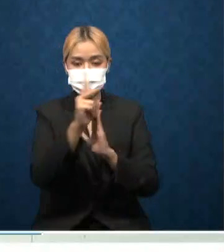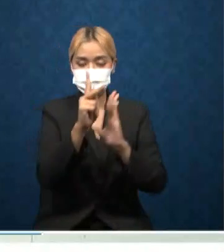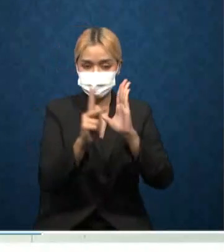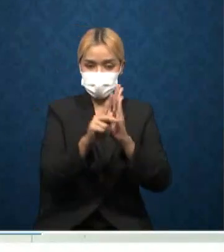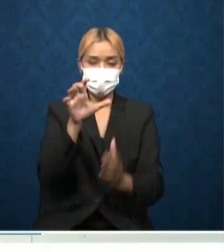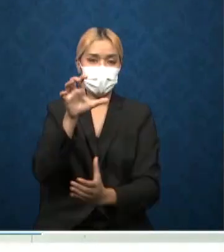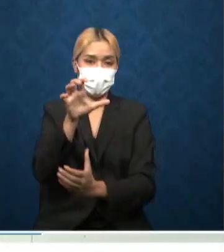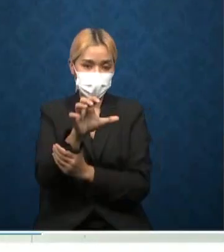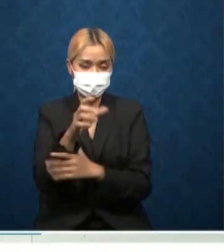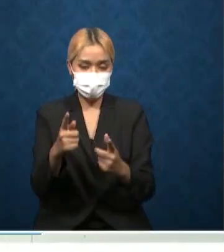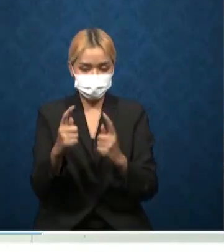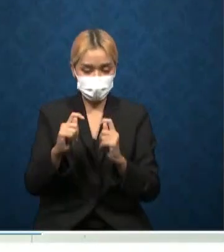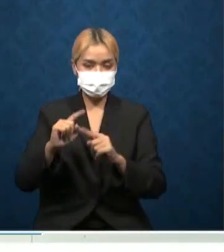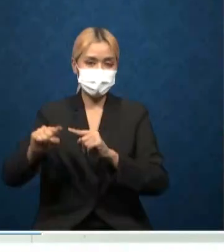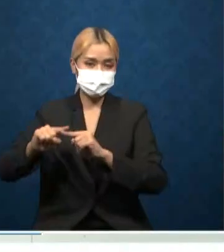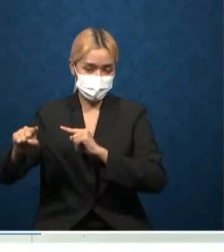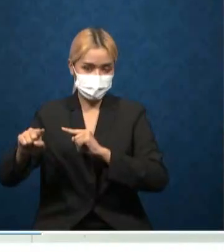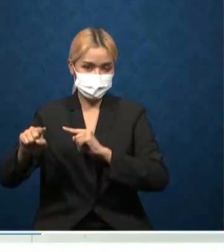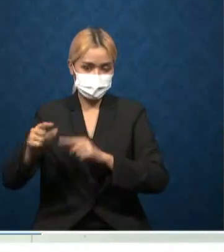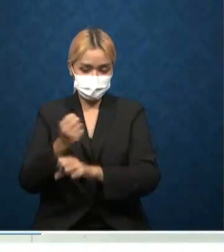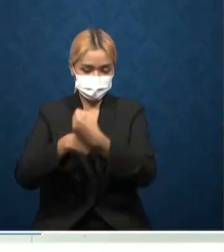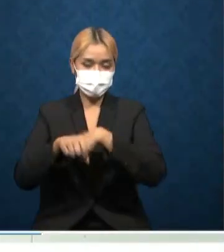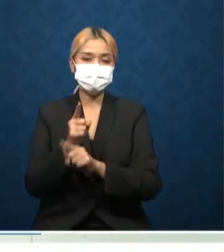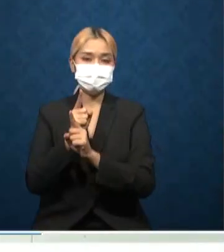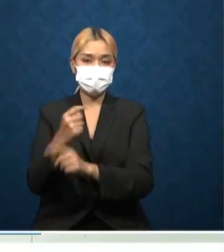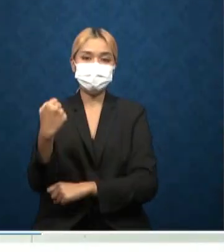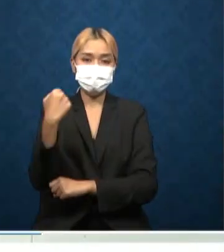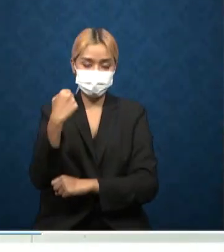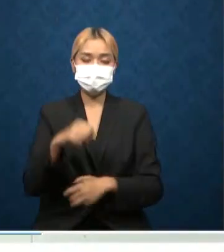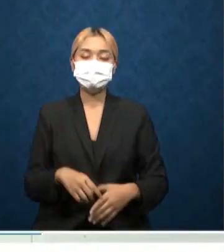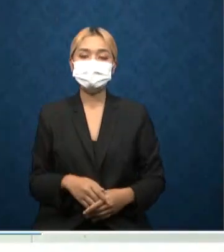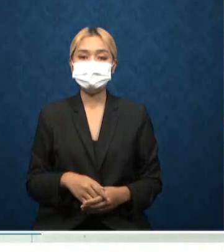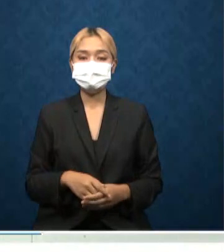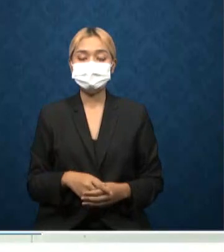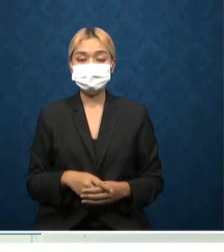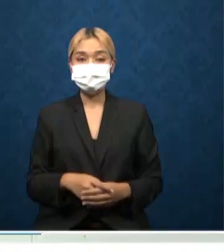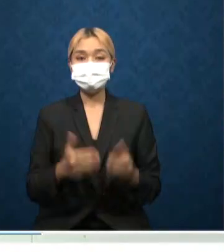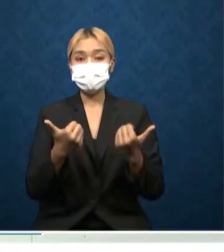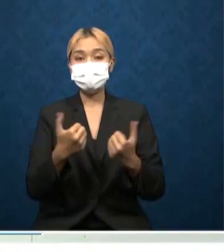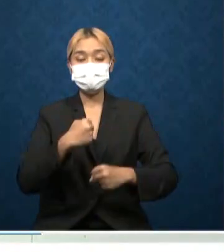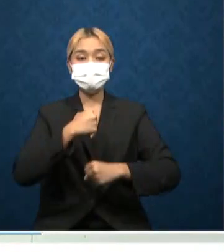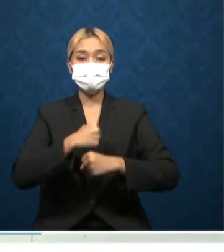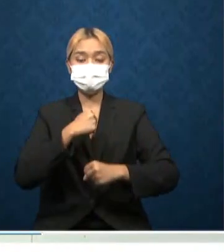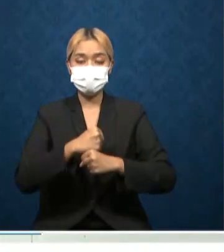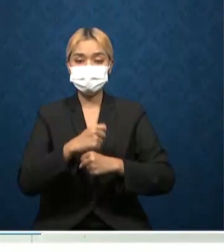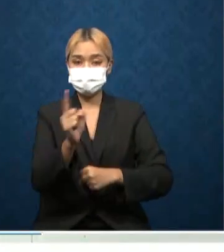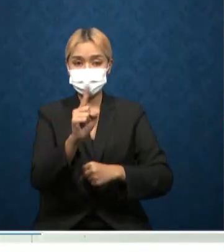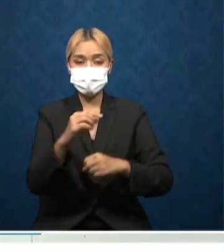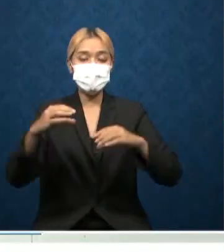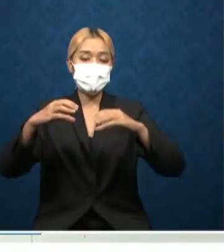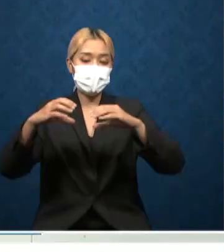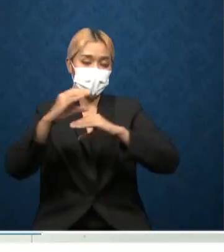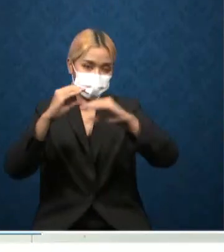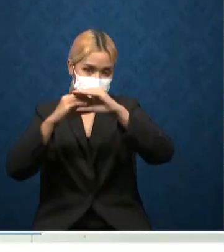ข้ออนุญาตและยึดถือปฏิบัติอย่างเคร่งครัดภารกิจนี้ได้ดำเนินการโดยการจัดโครงการ